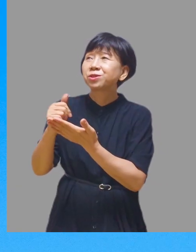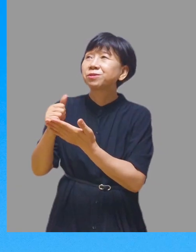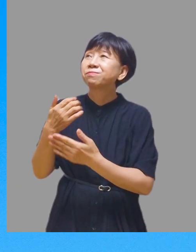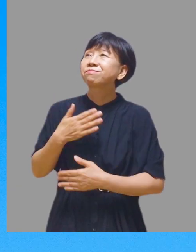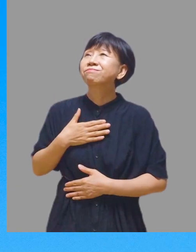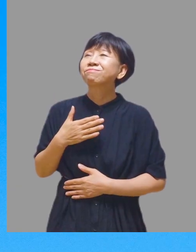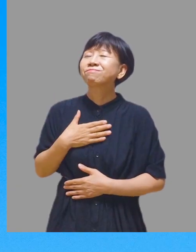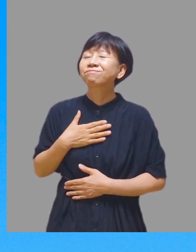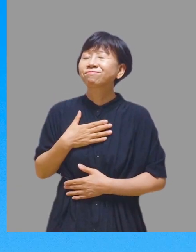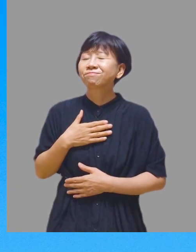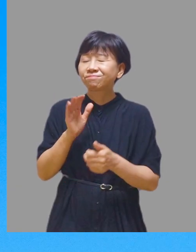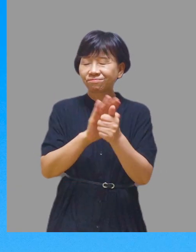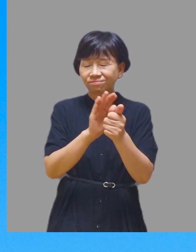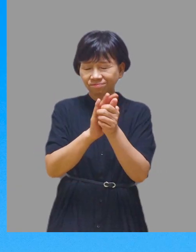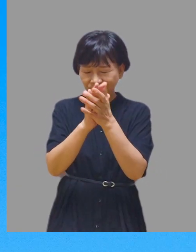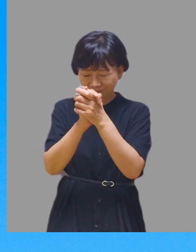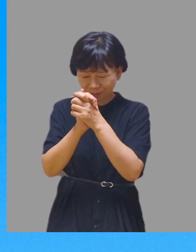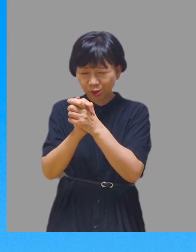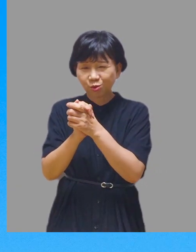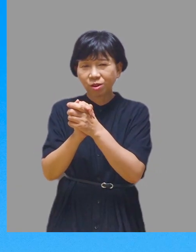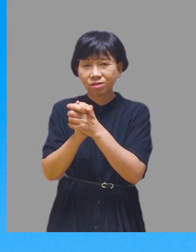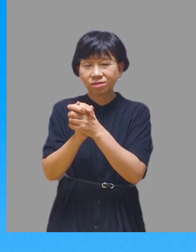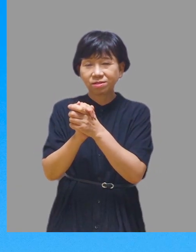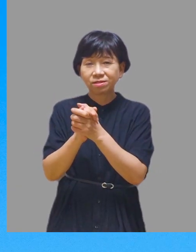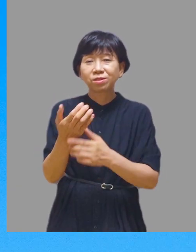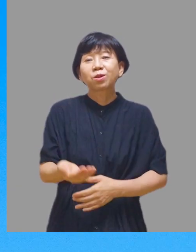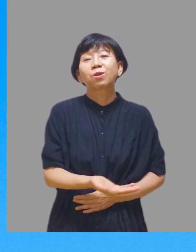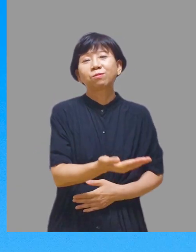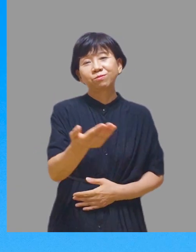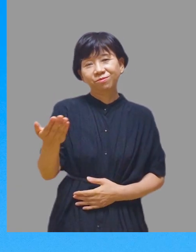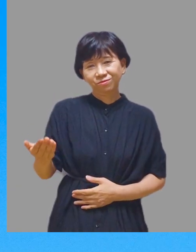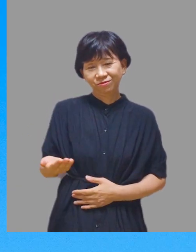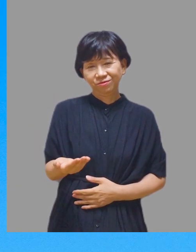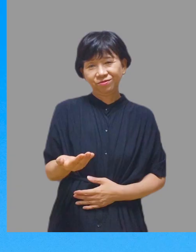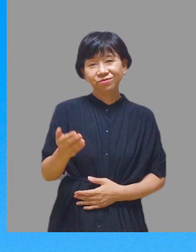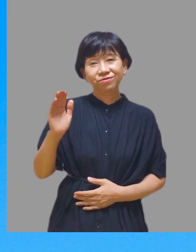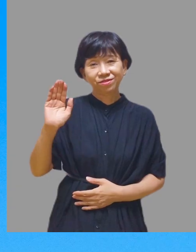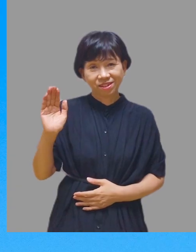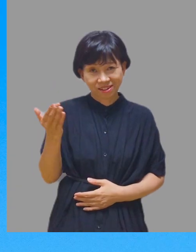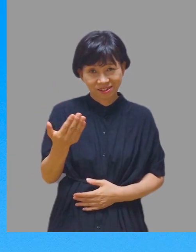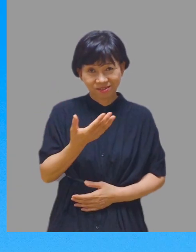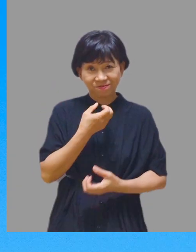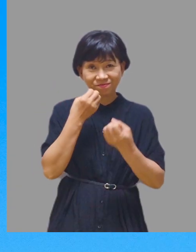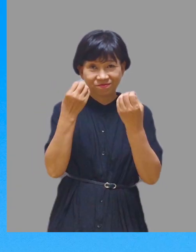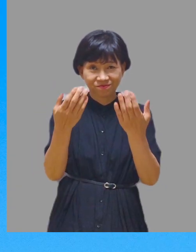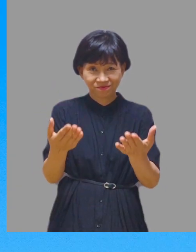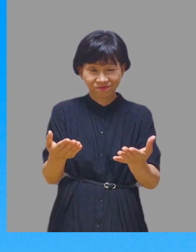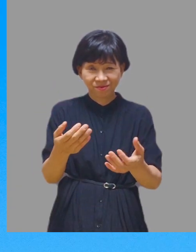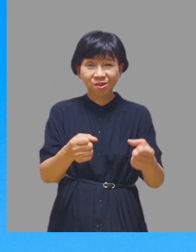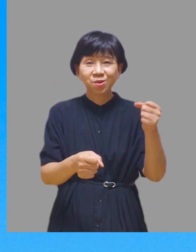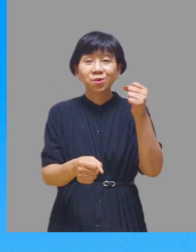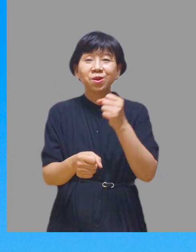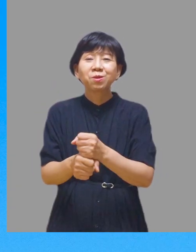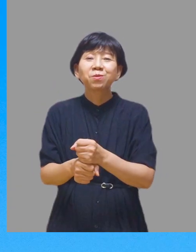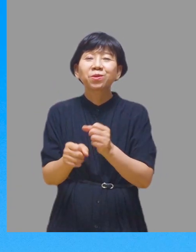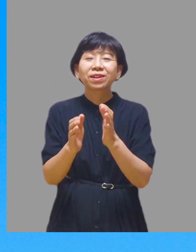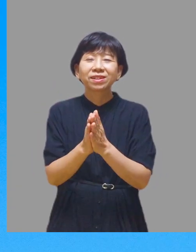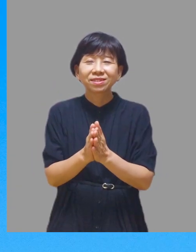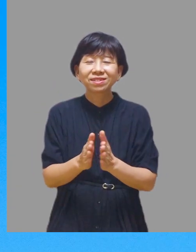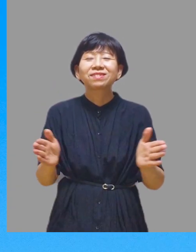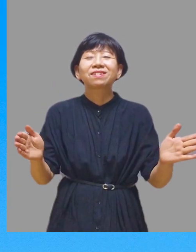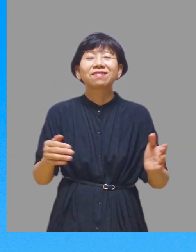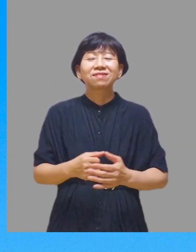제가 서겠습니다. 이렇게 고백하시는 분들, 바로 그분들이 회복의